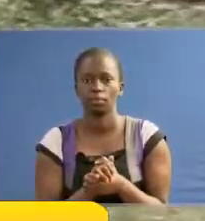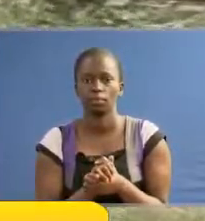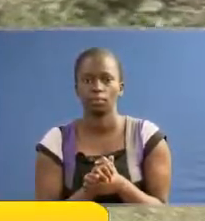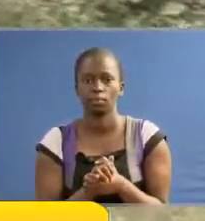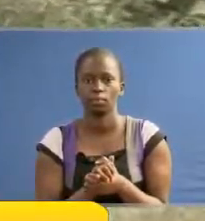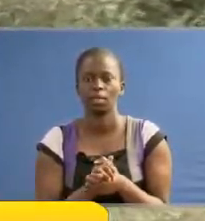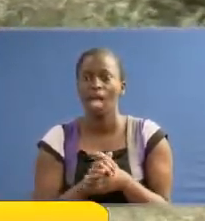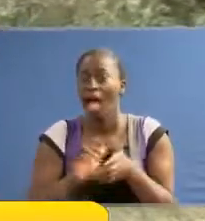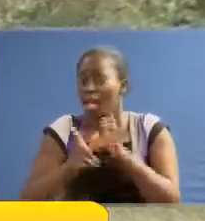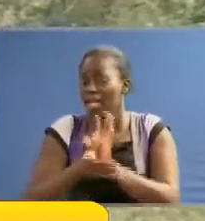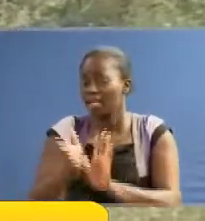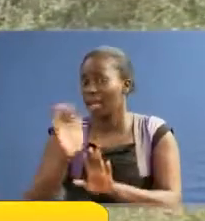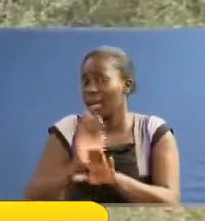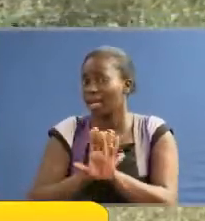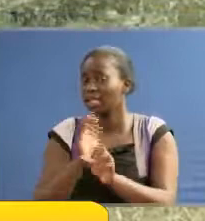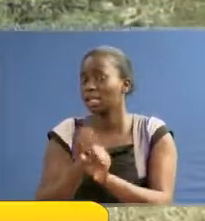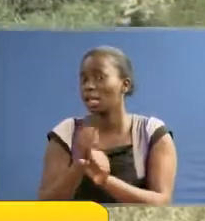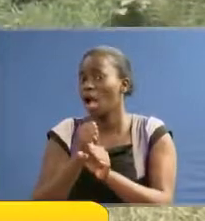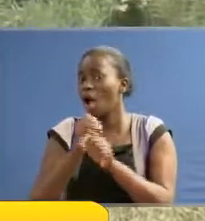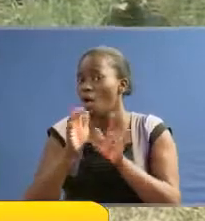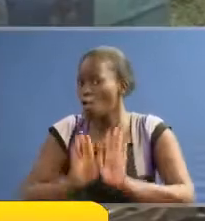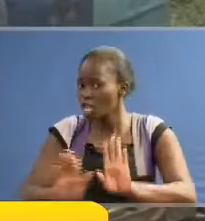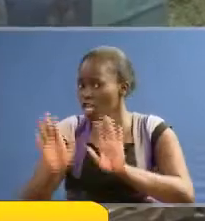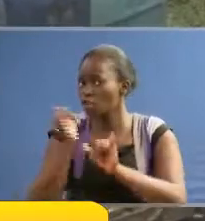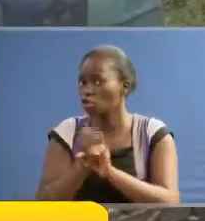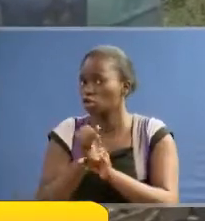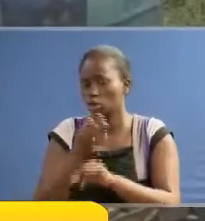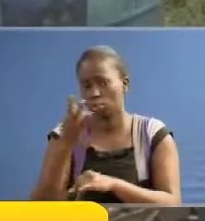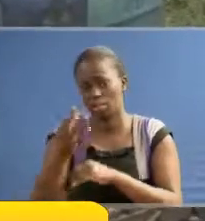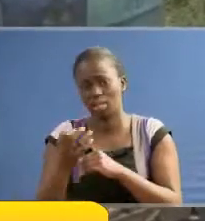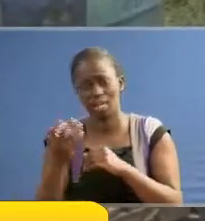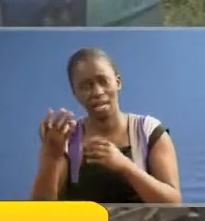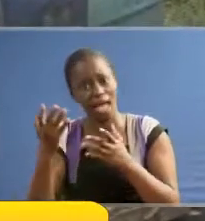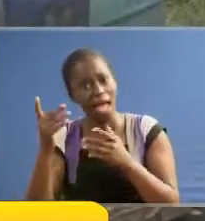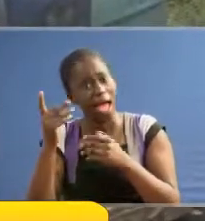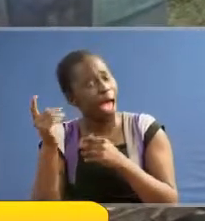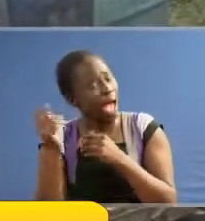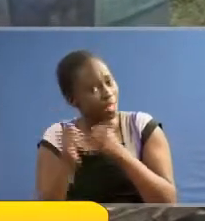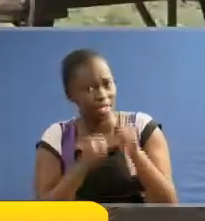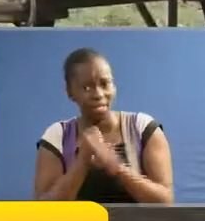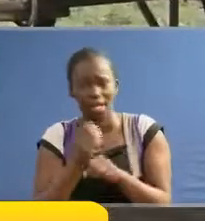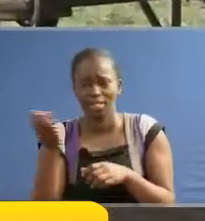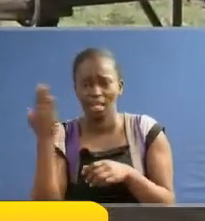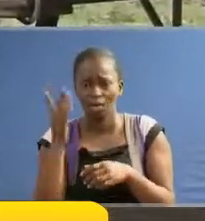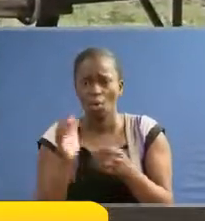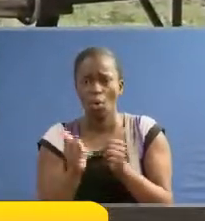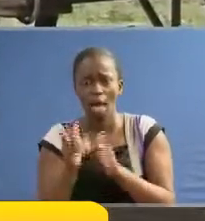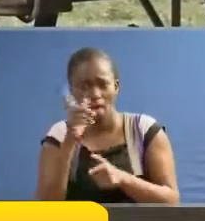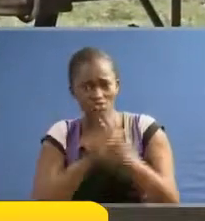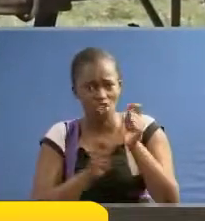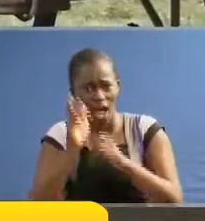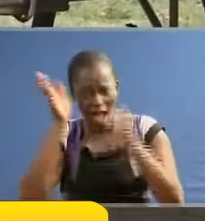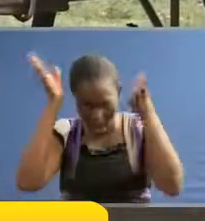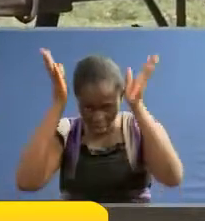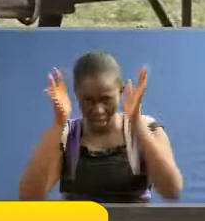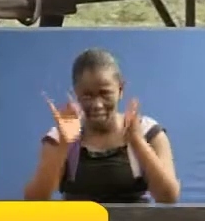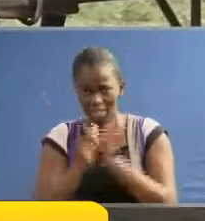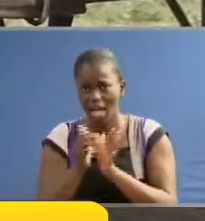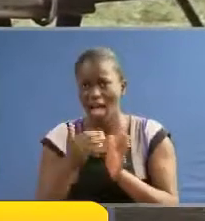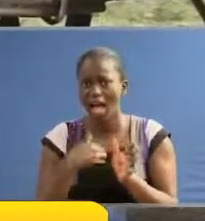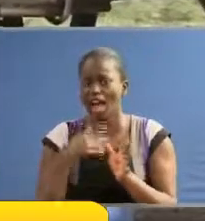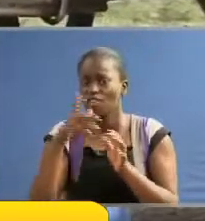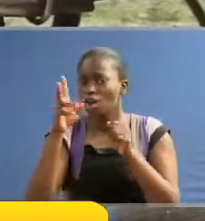Baada ya kuacha kazi miaka 3 iliyopita, Mochama alianza kufuga punda watatu ambao maziwa yao huuzwa kwa kati ya shilingi 70